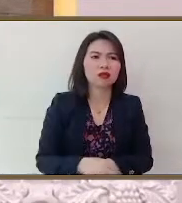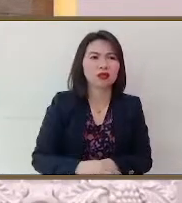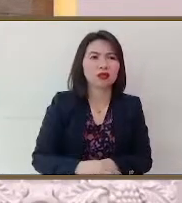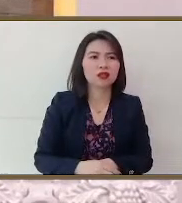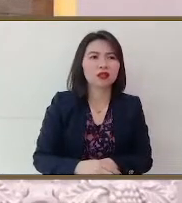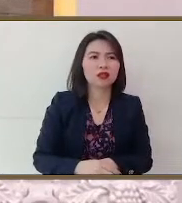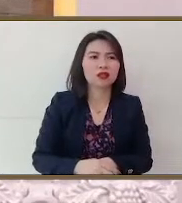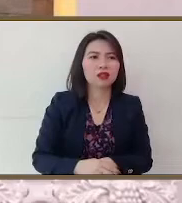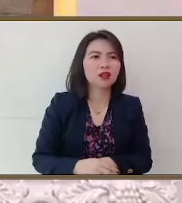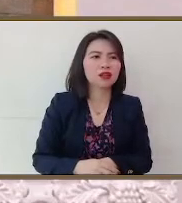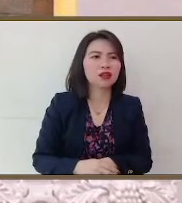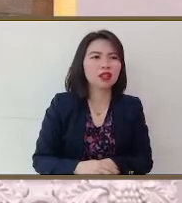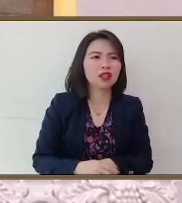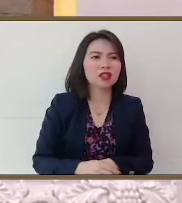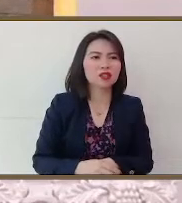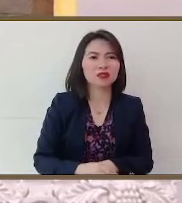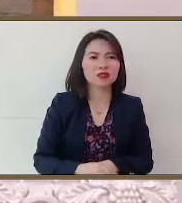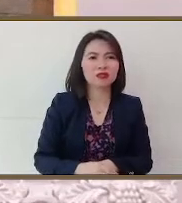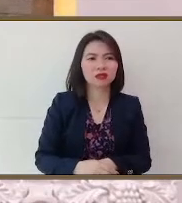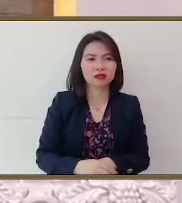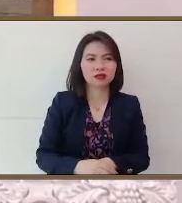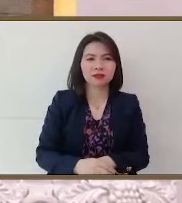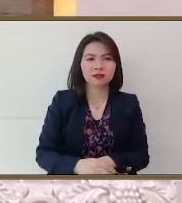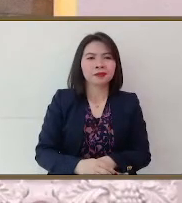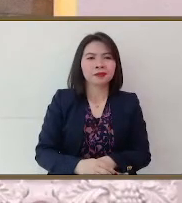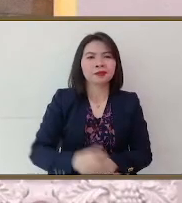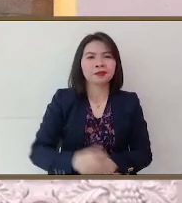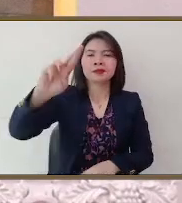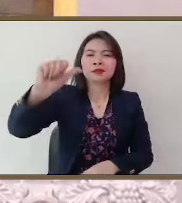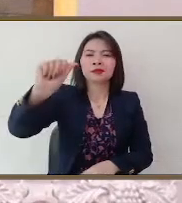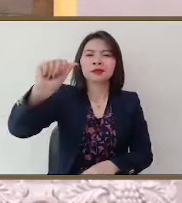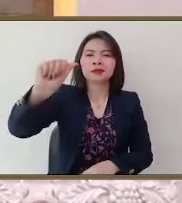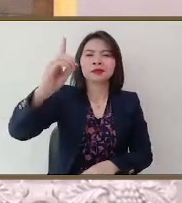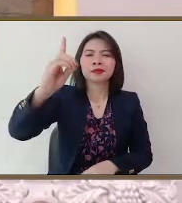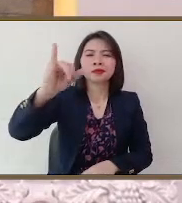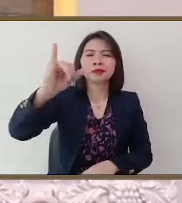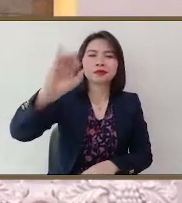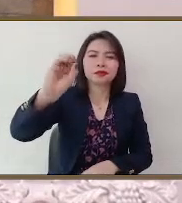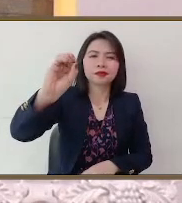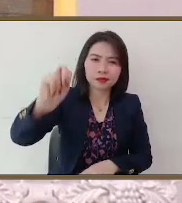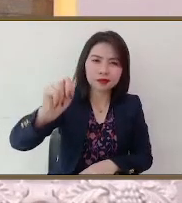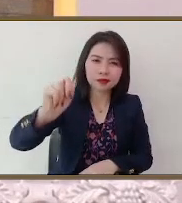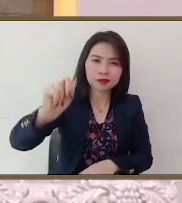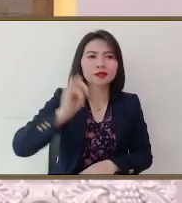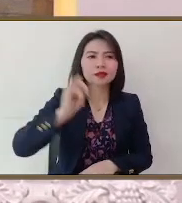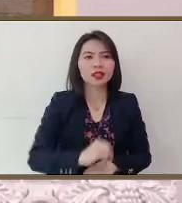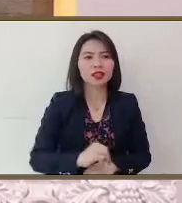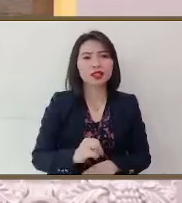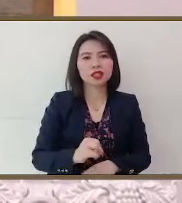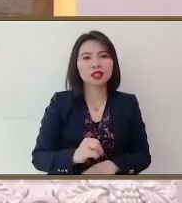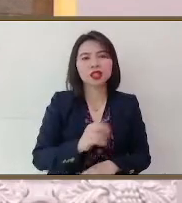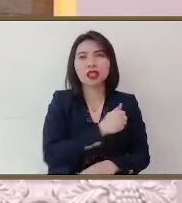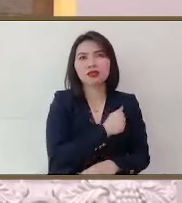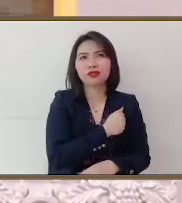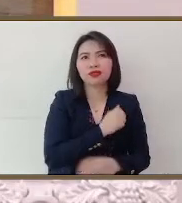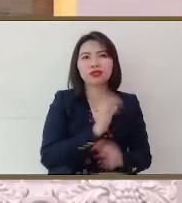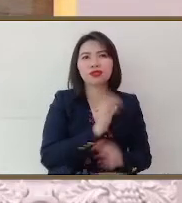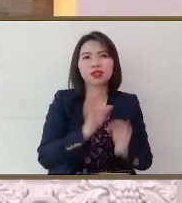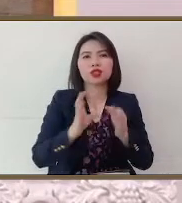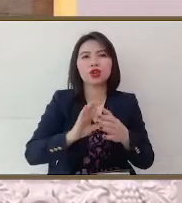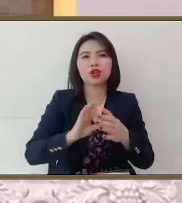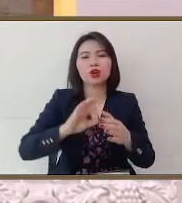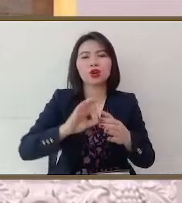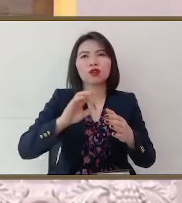Tradition is the interpretation, is the self-interpretation of the unbelievers. Yan